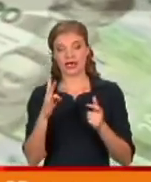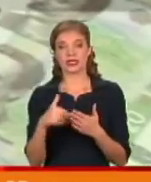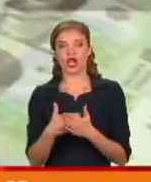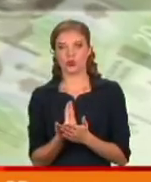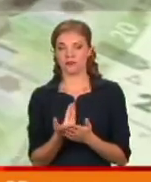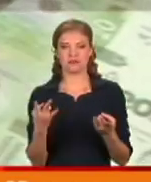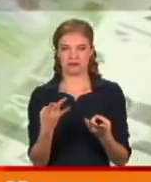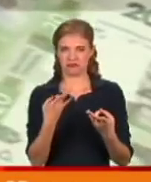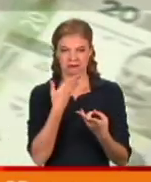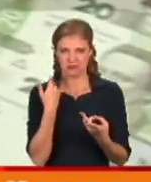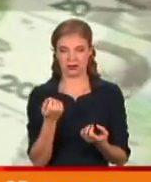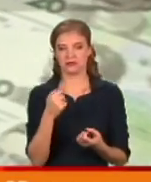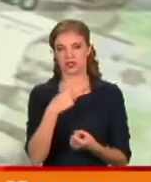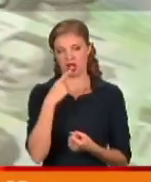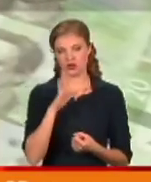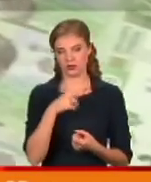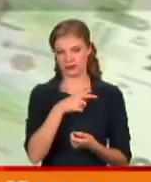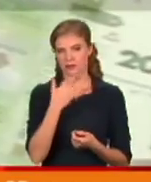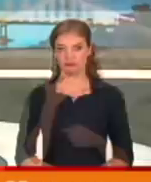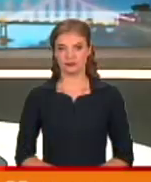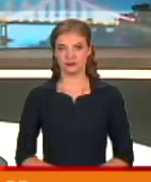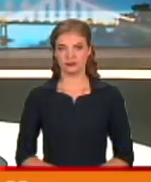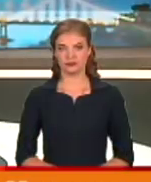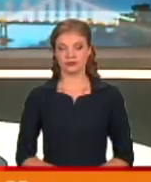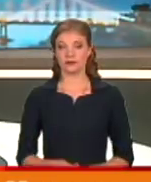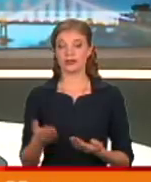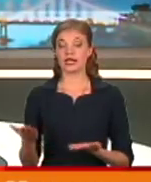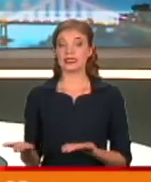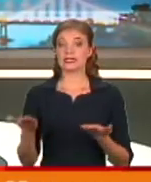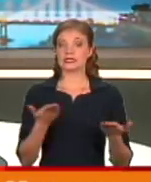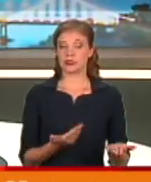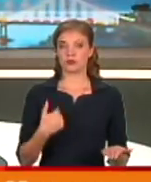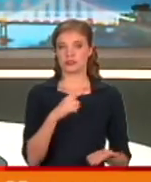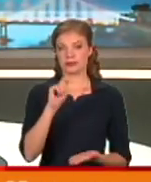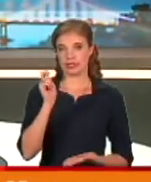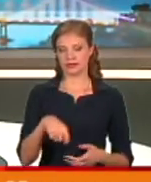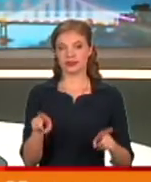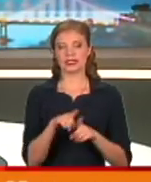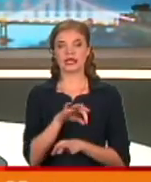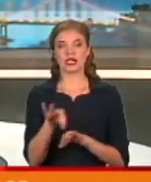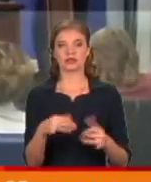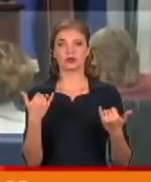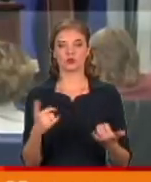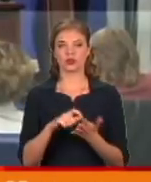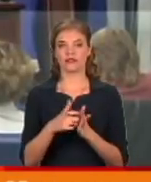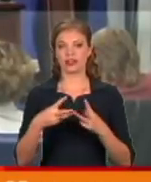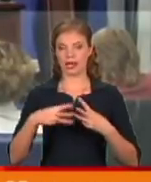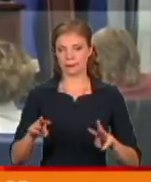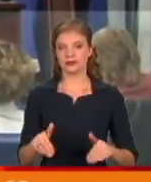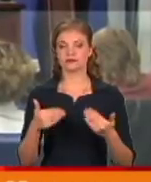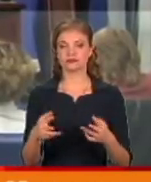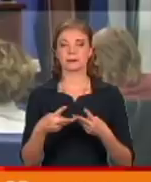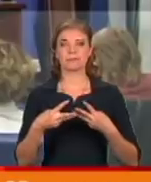нові потреби немає, наголошують у Нацбанку. «Запроси мене з війни». Такий проєкт сьогодні в Кабміні